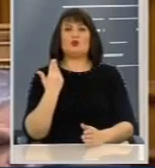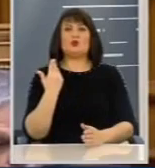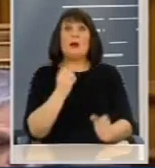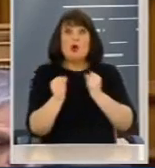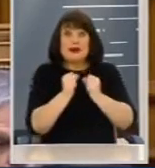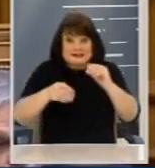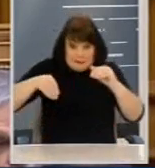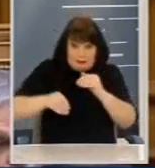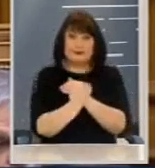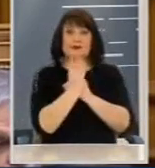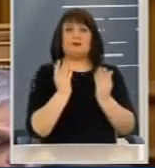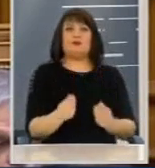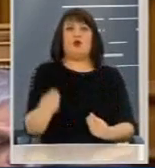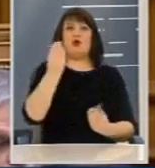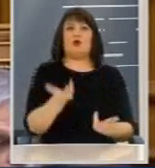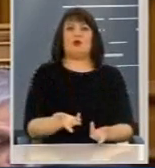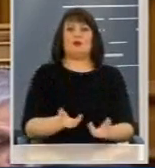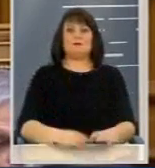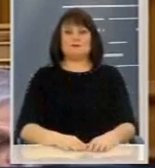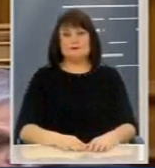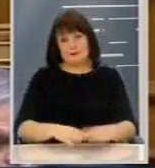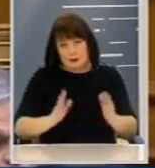χώρα. Και